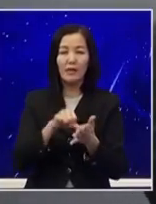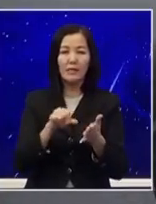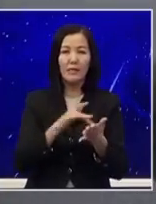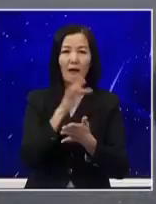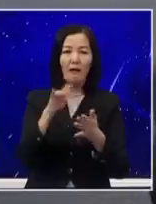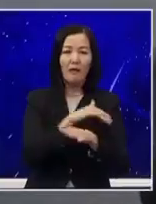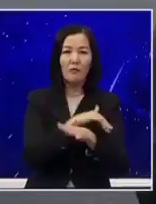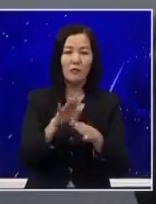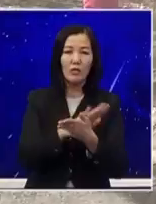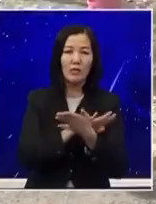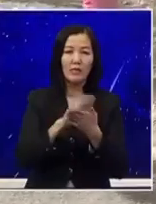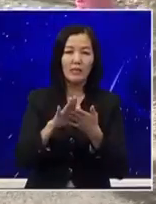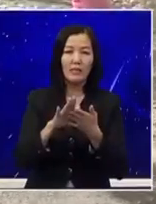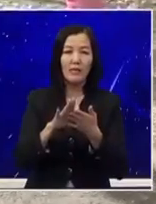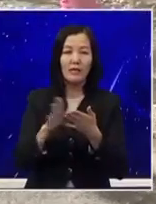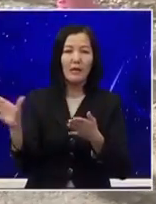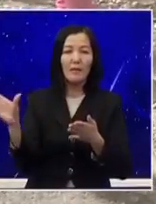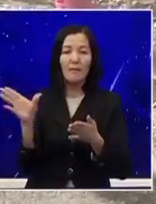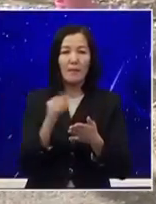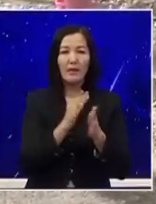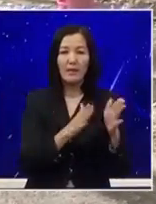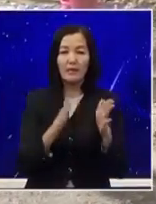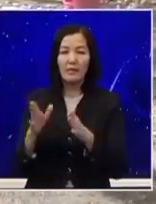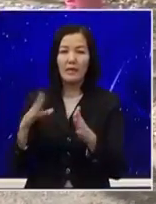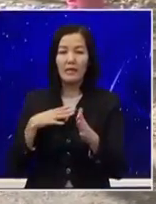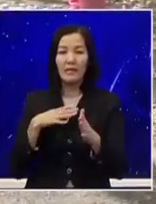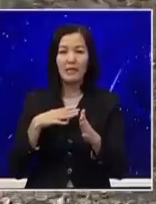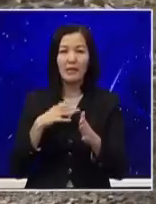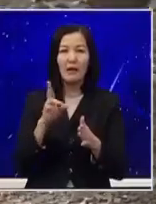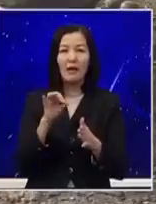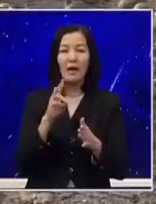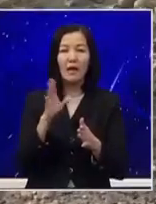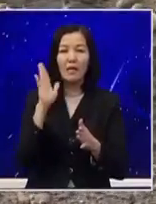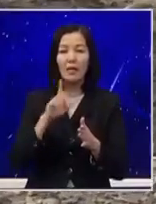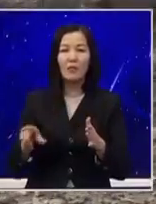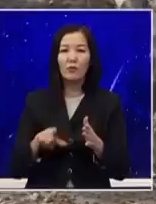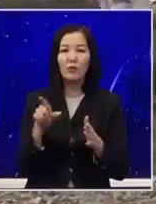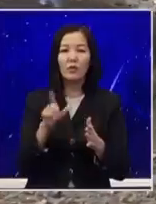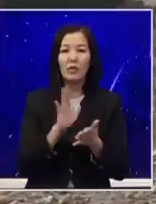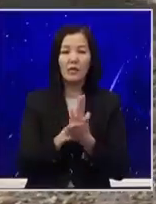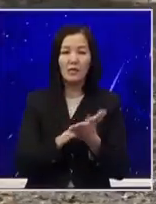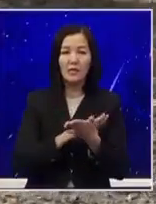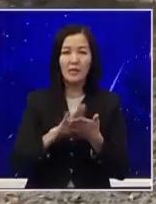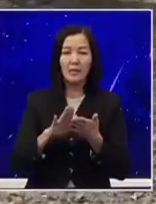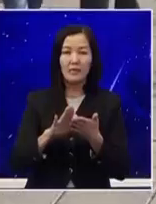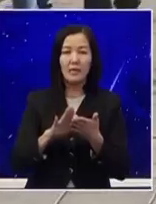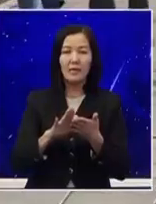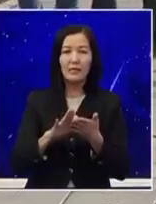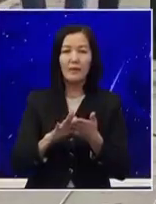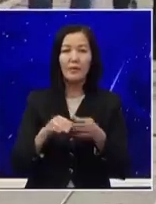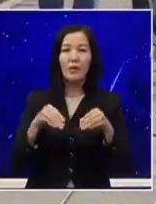көшелерін қоқыстан аршып, арық жүйелерін тазалады. Қаратал өзені жағалауын тұрмыстық қалдықтардан арылтты. Шара барысында көгалдандыру